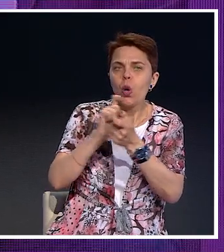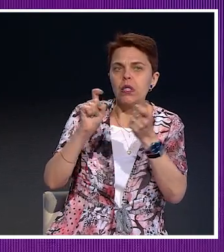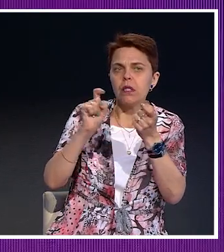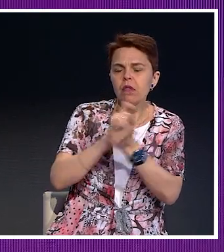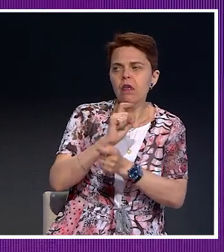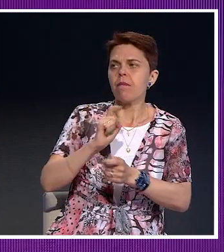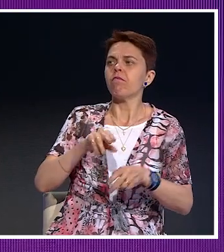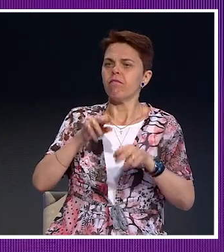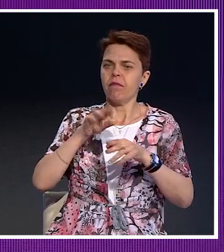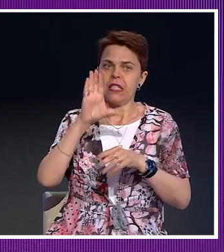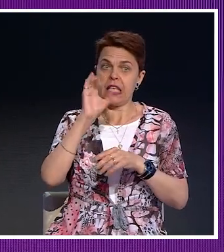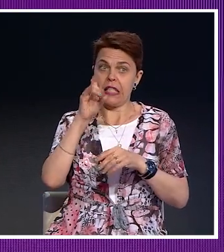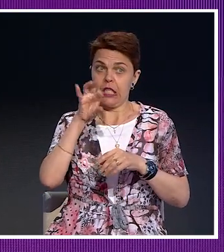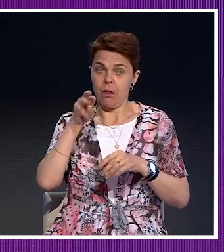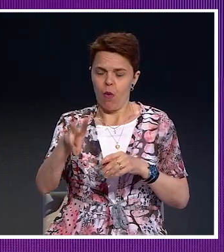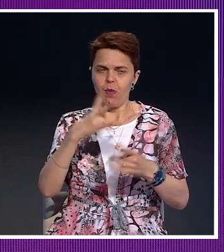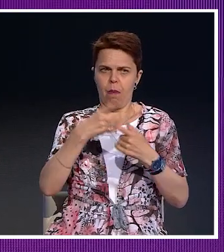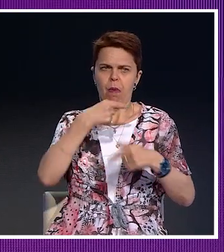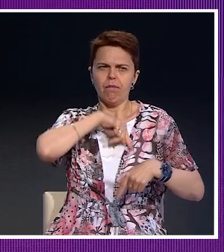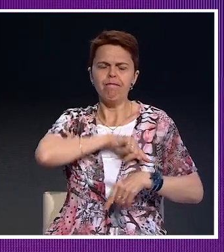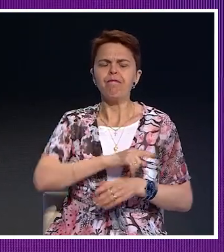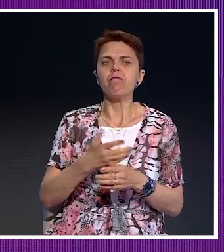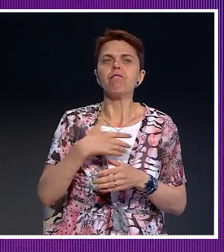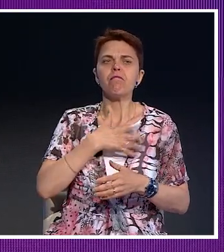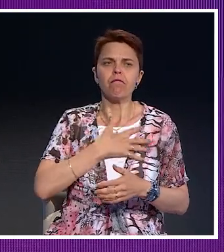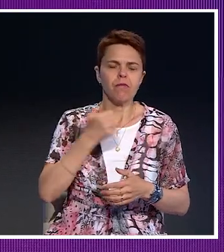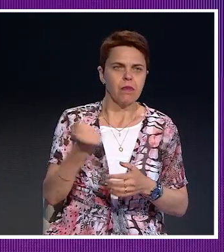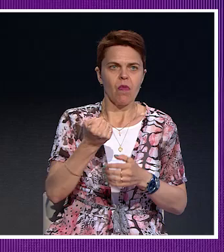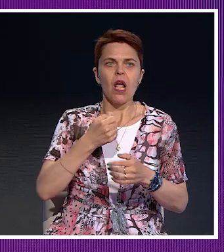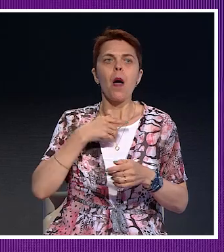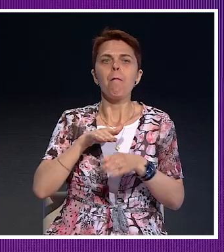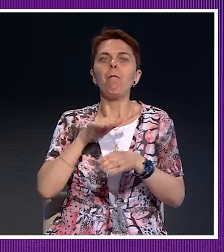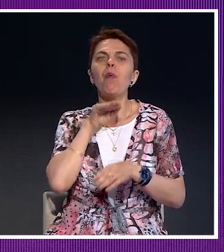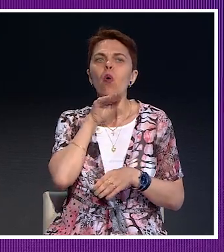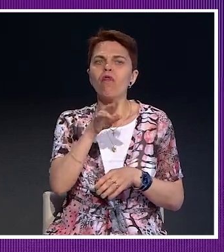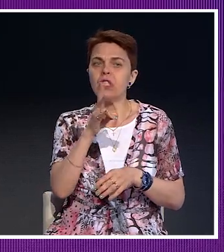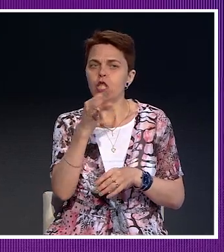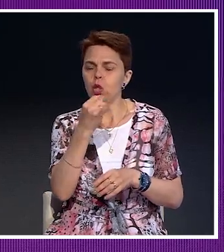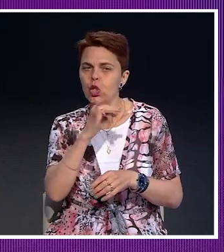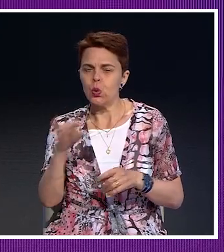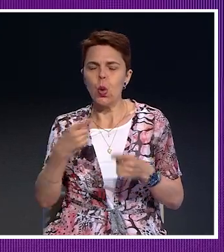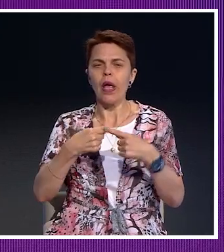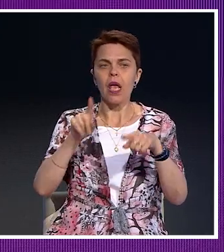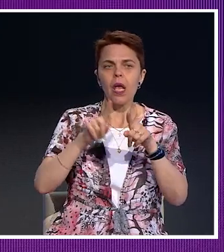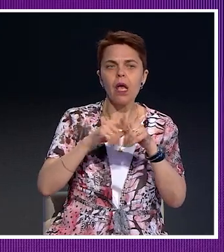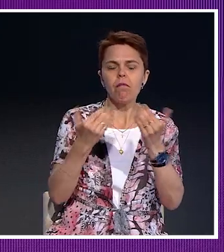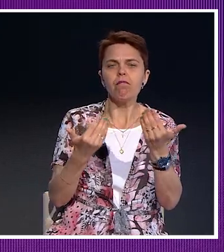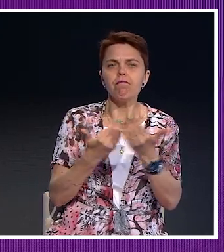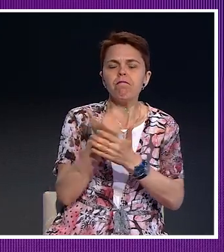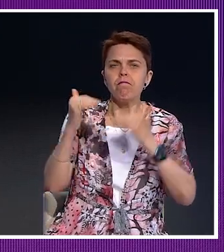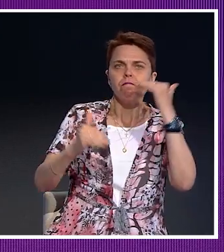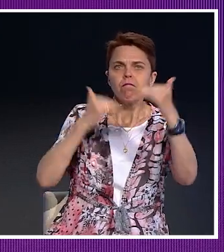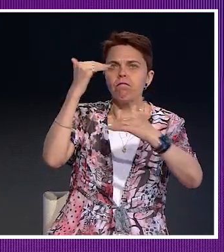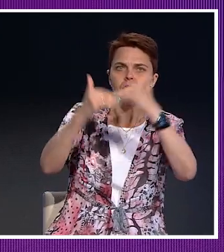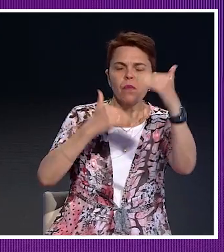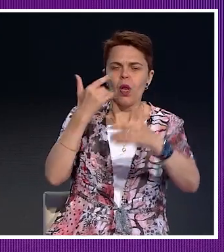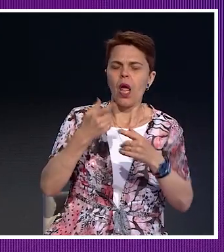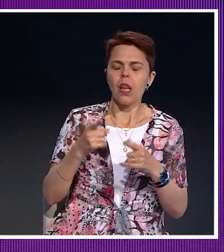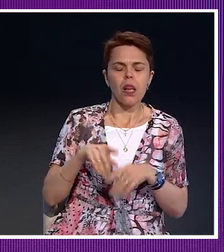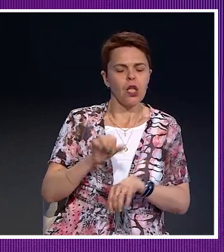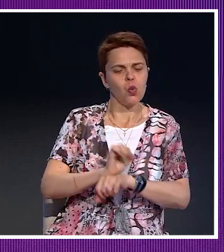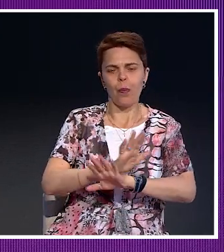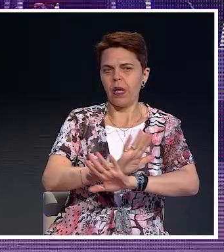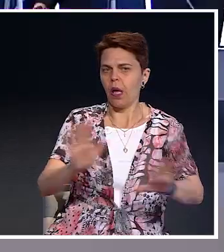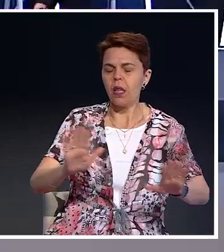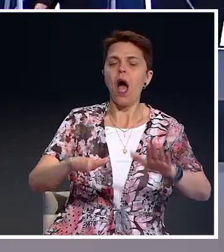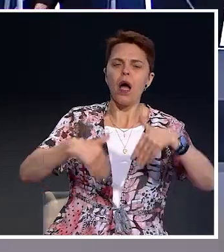власним працелюбством, власною впертістю, власною професійністю і постійним вдосконаленням. Треба не зупинятися і